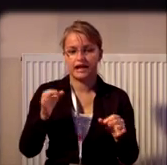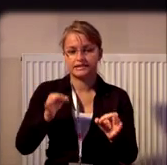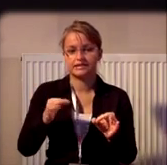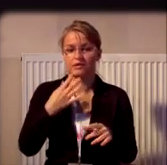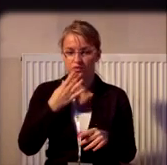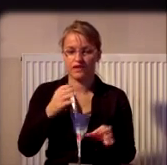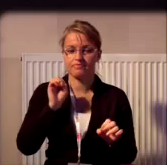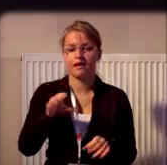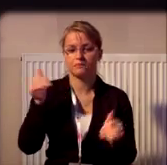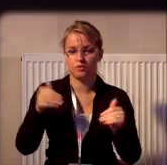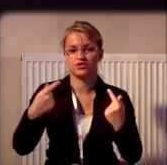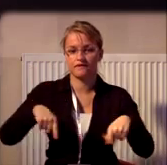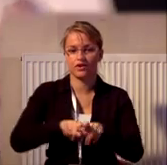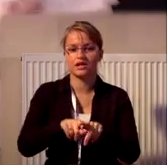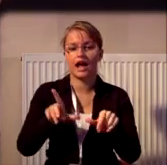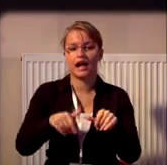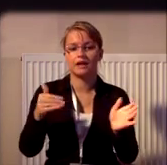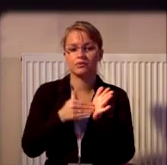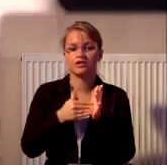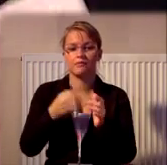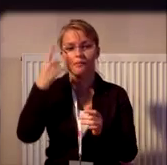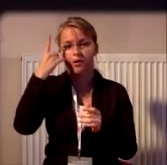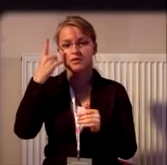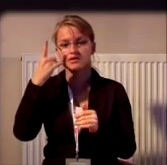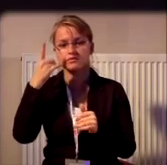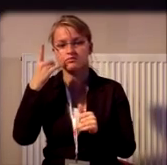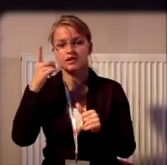jakiś pomysł i sprzyjające warunki,